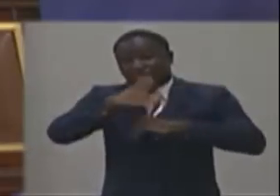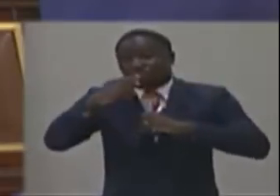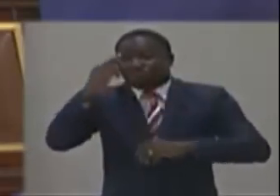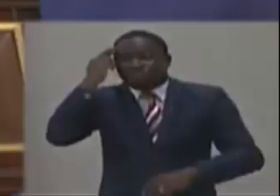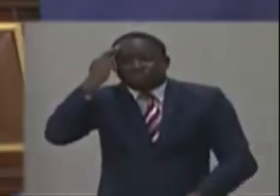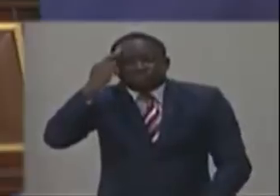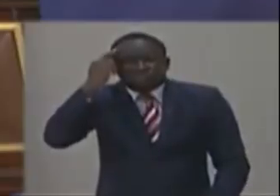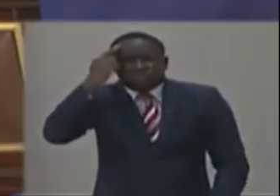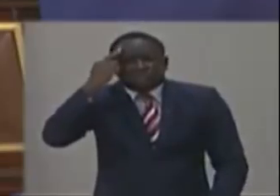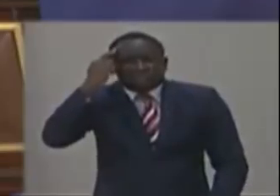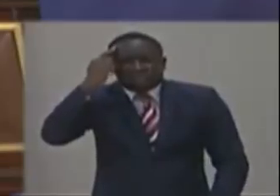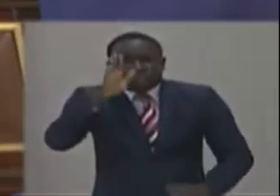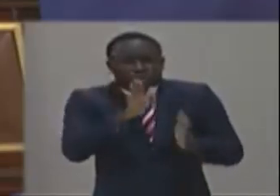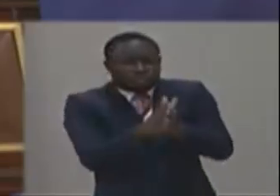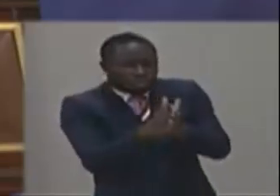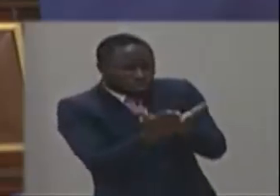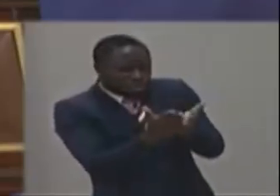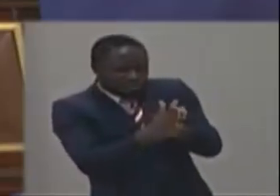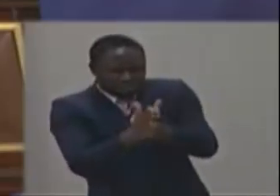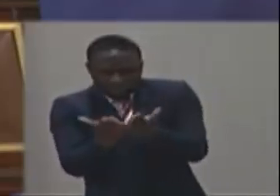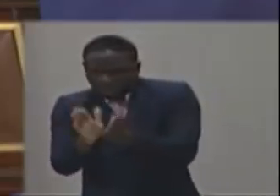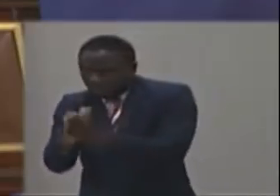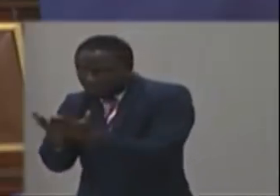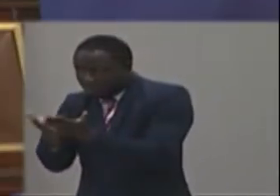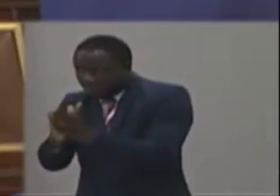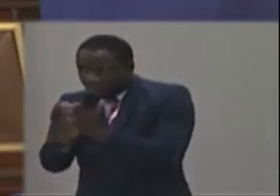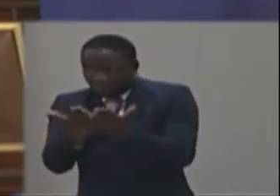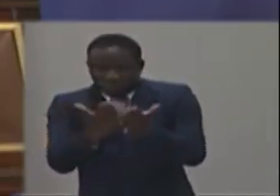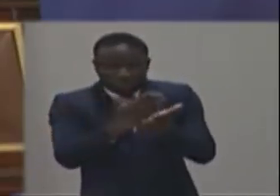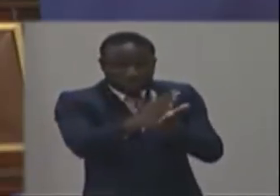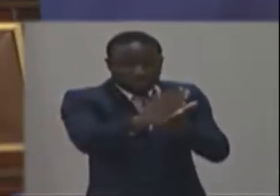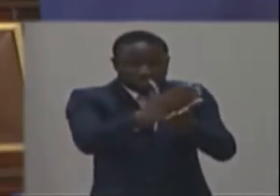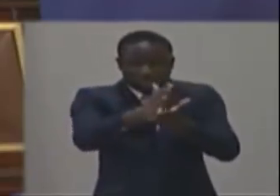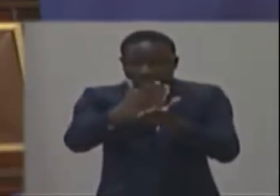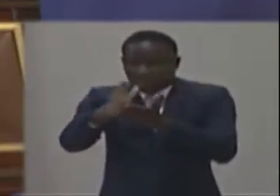toute réflexion et documentation IHSI déjà